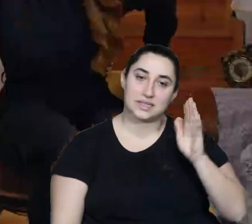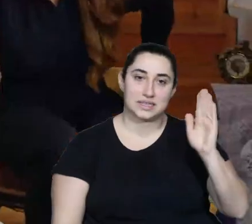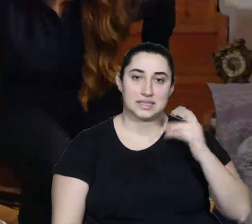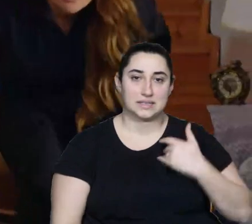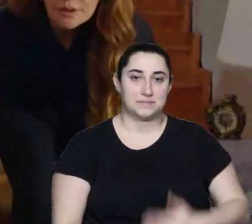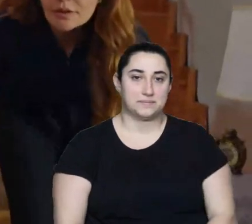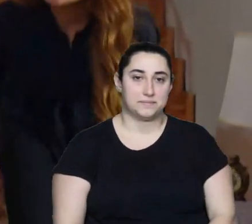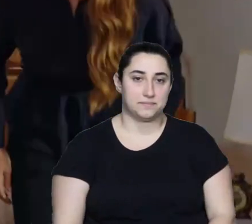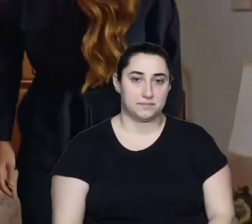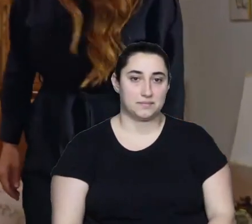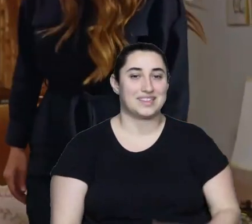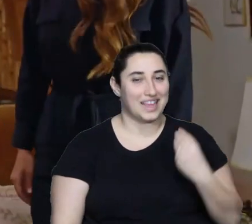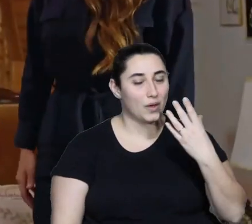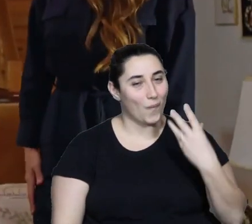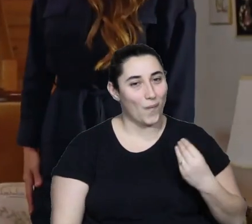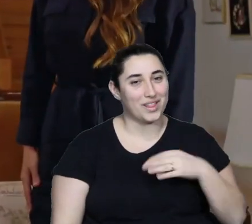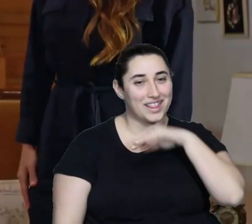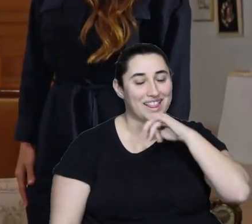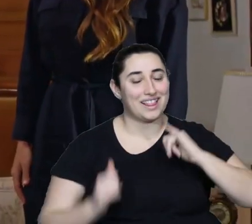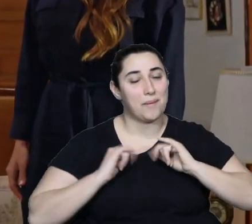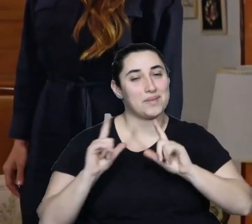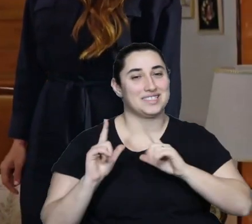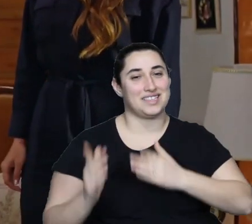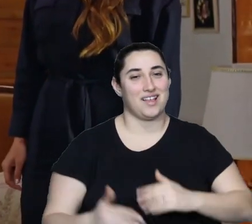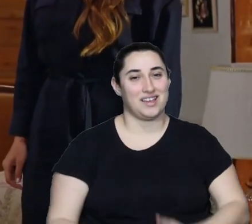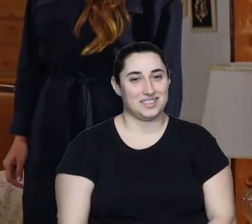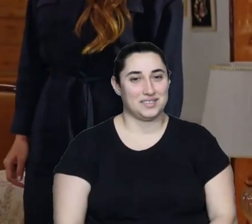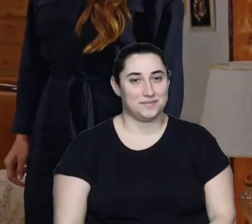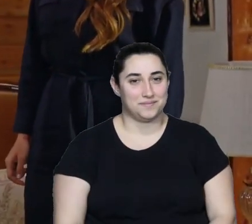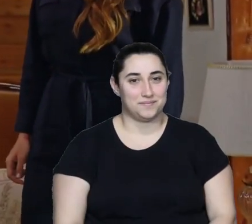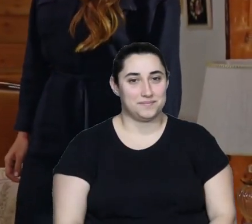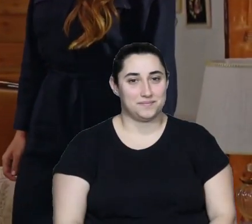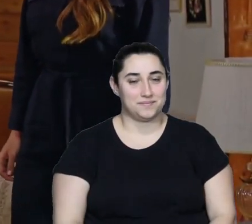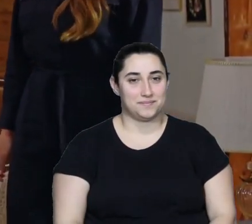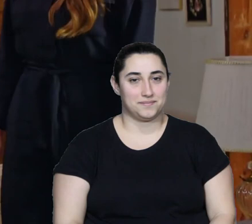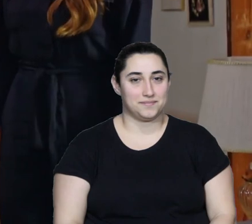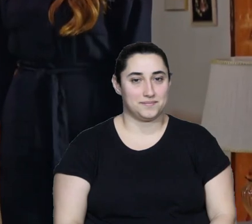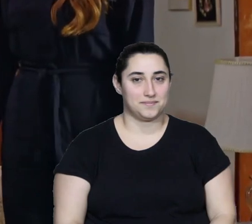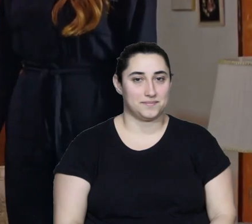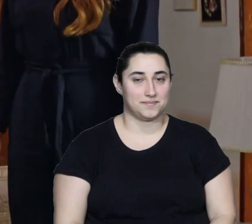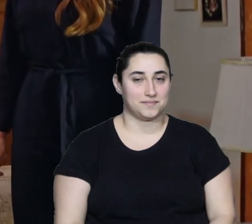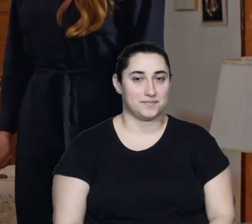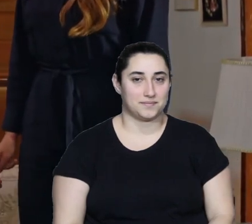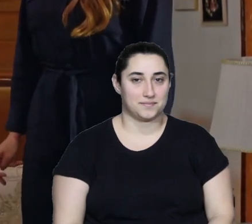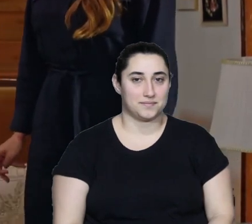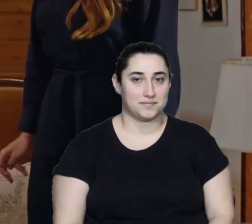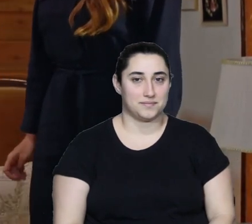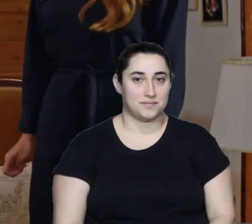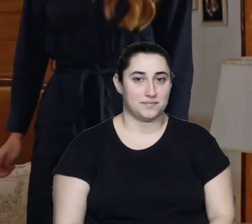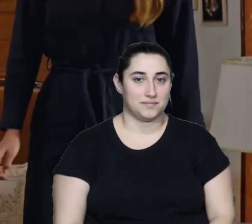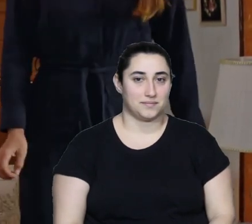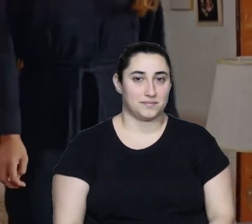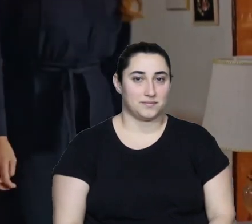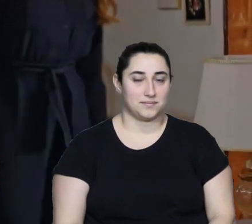gideyim. Gayet iyi olur. Dedemin de dinlenmesi lazım zaten. Alev diyeceklerini yutar gibi dudaklarını